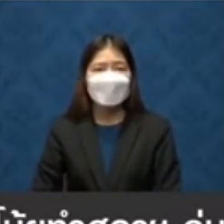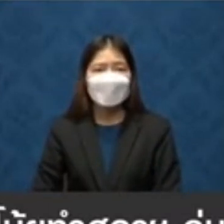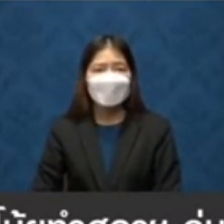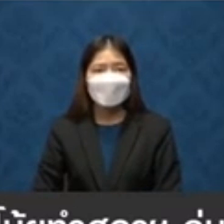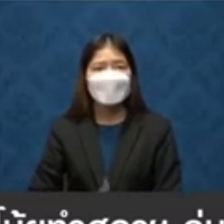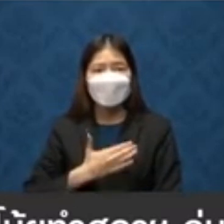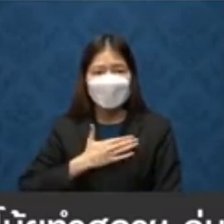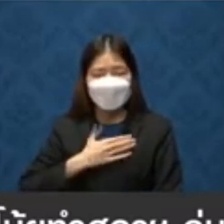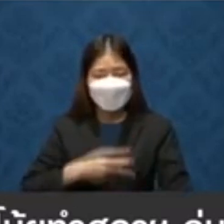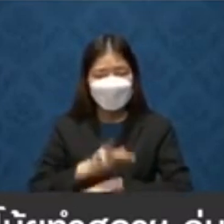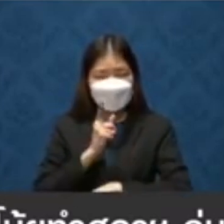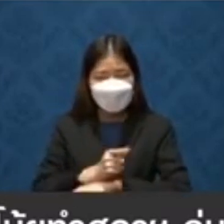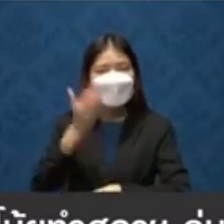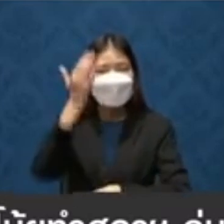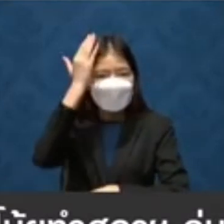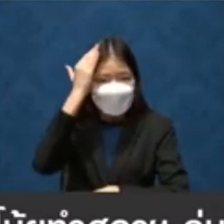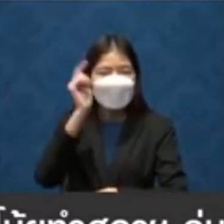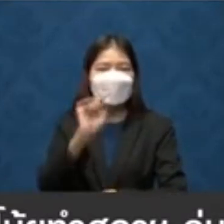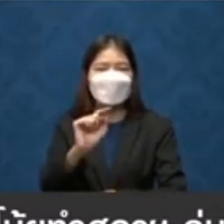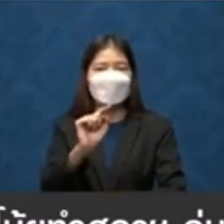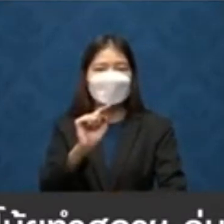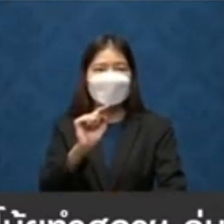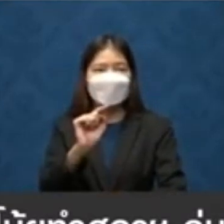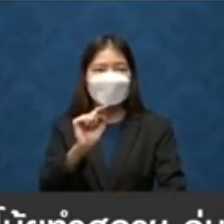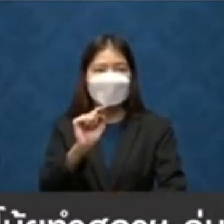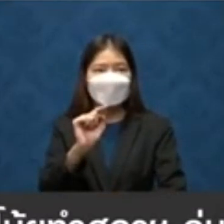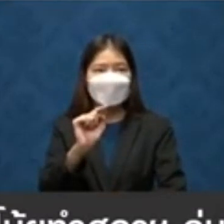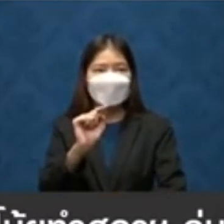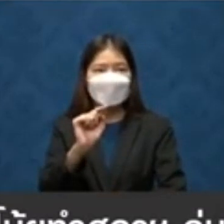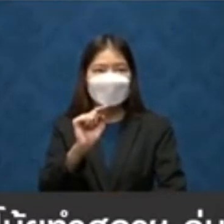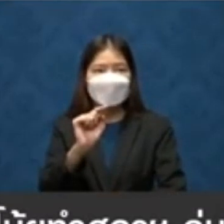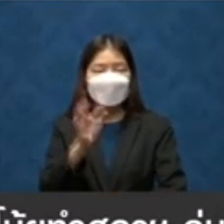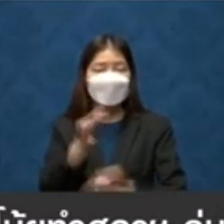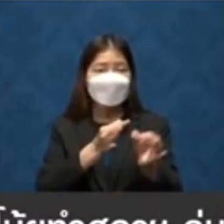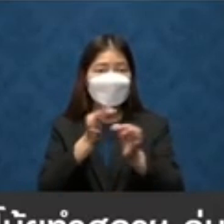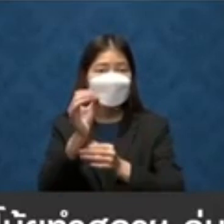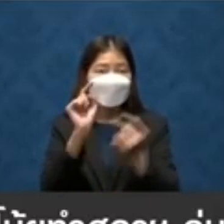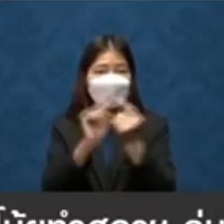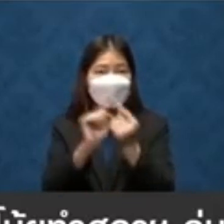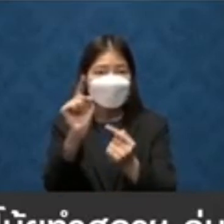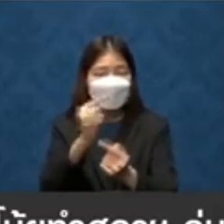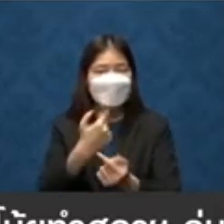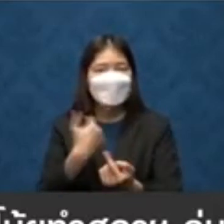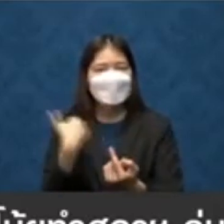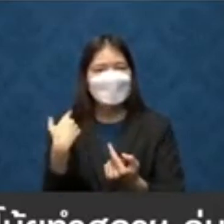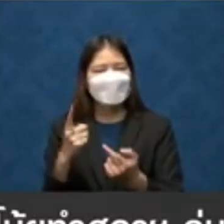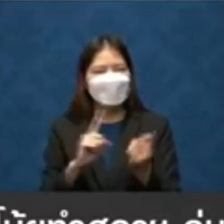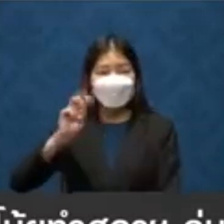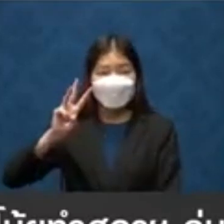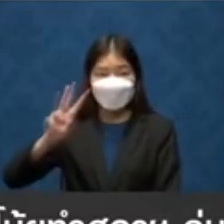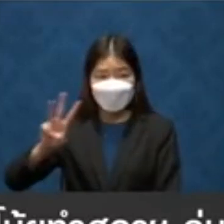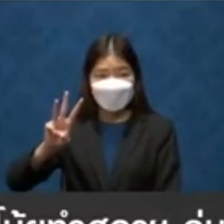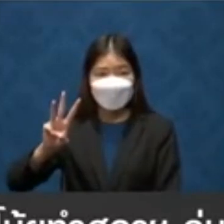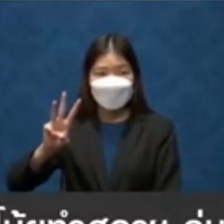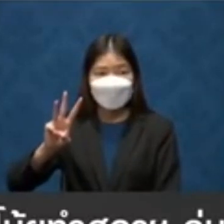ไม่ต้องบอกไปบอกประชาชนไม่ใช่นักประชาชนจะไม่ทราบประธานพรเพชรก็เลยแจ้งว่าจะขึ้นกระดานให้ประชาชนเห็น